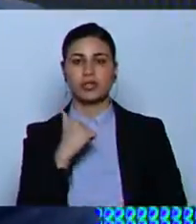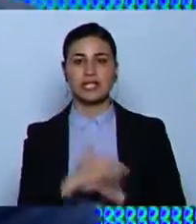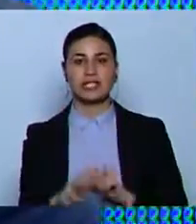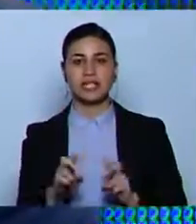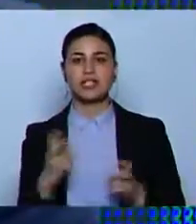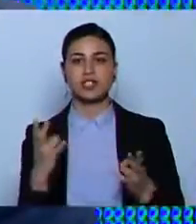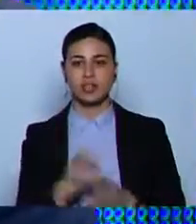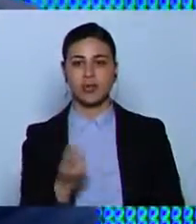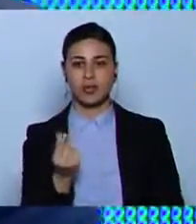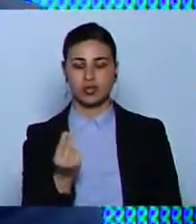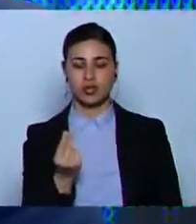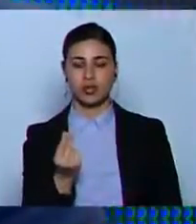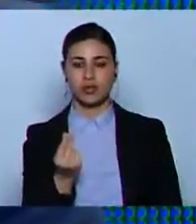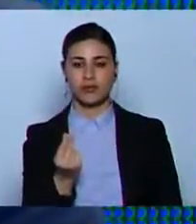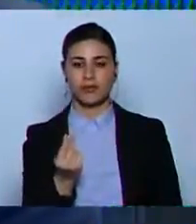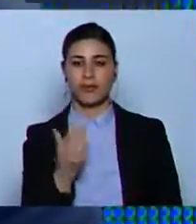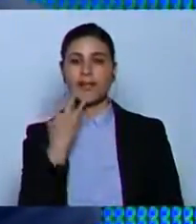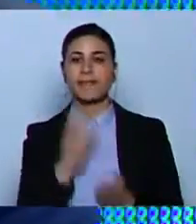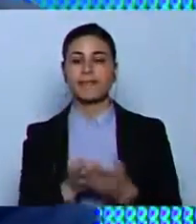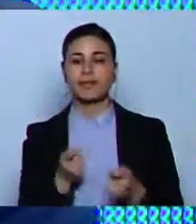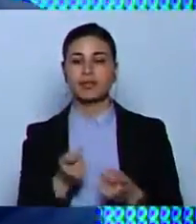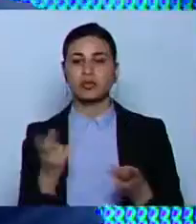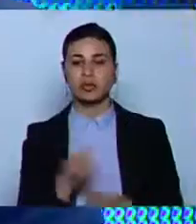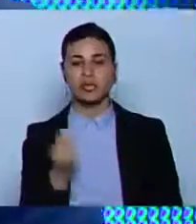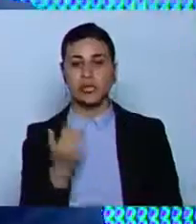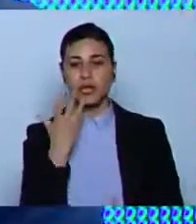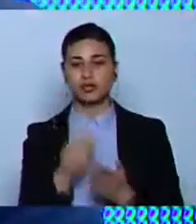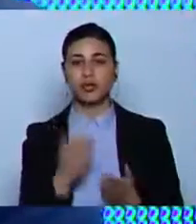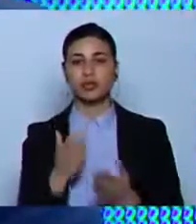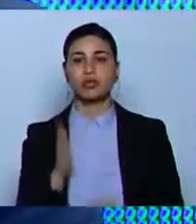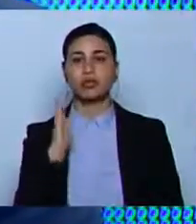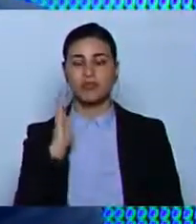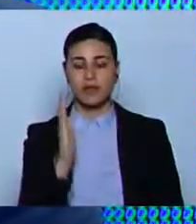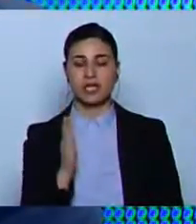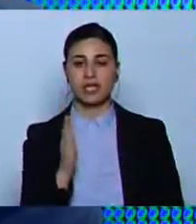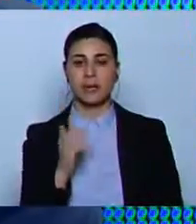დეცენტრალიზაცია სჭირდება, ფული. თვითმმართველობა სჭირდება თანხები. ჩვენ თუ გვექნება